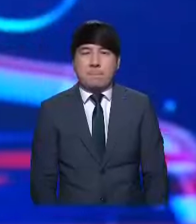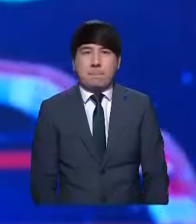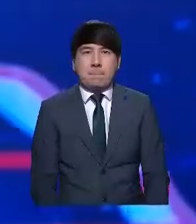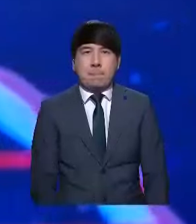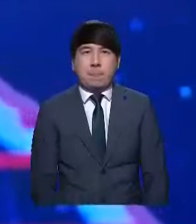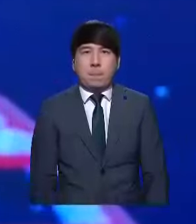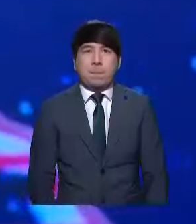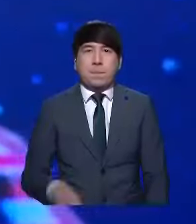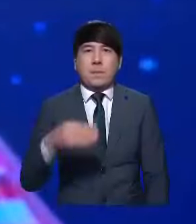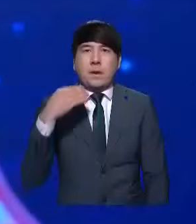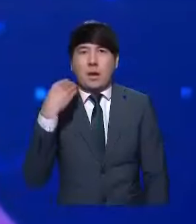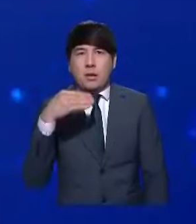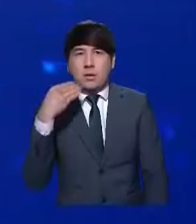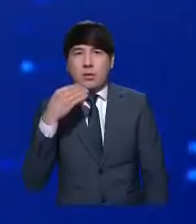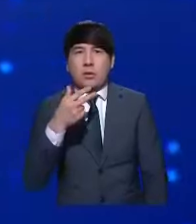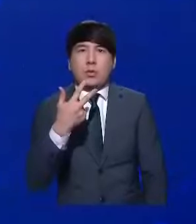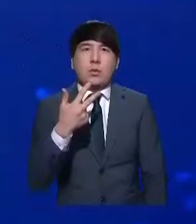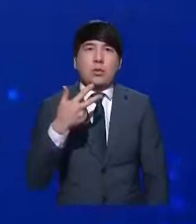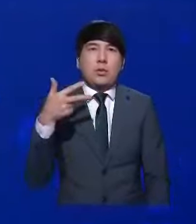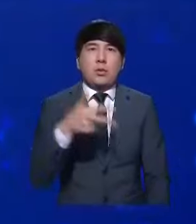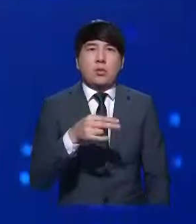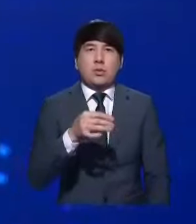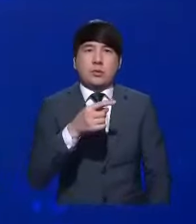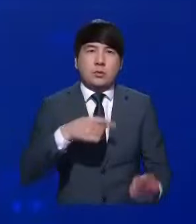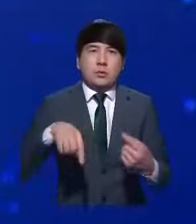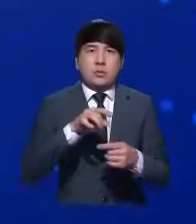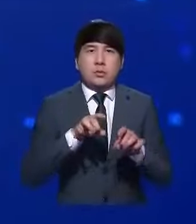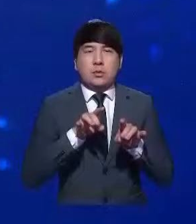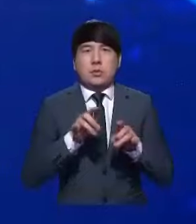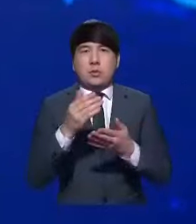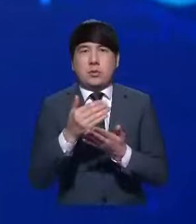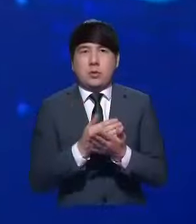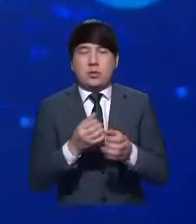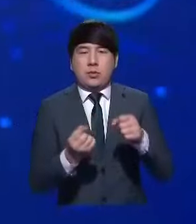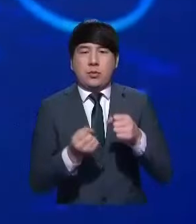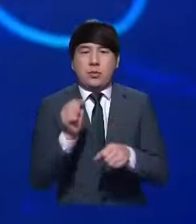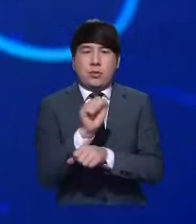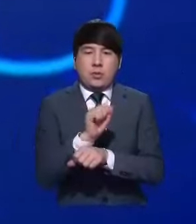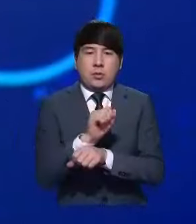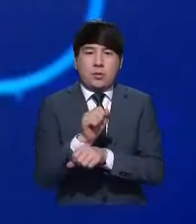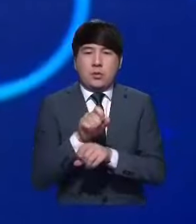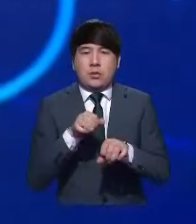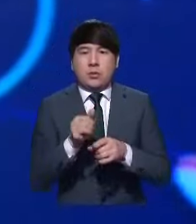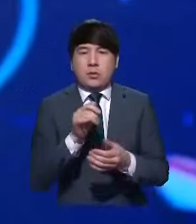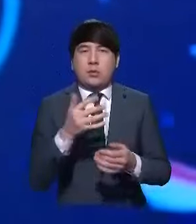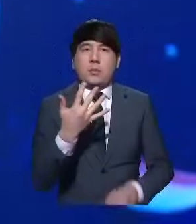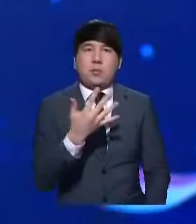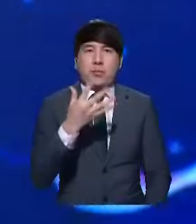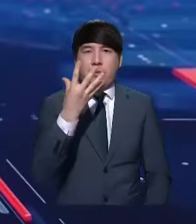Ақтөбе облысында 3000-ға жуық жүк көлігі қаңтарылып тұр. Жүргізушілердің айтуынша, олардың жүре алмай тұрғанына 5 күн